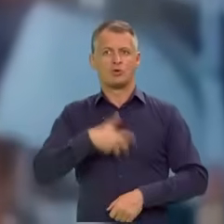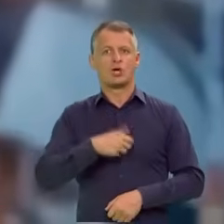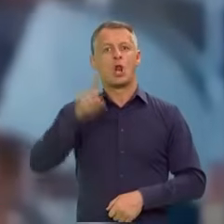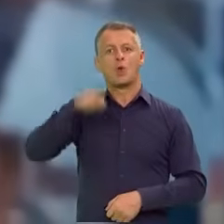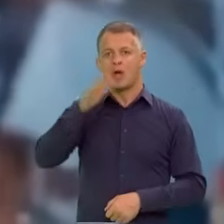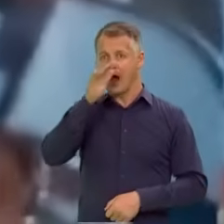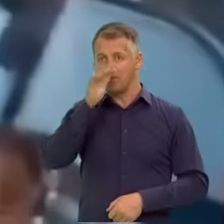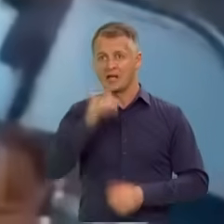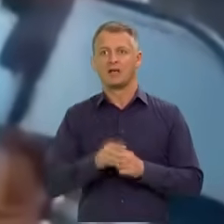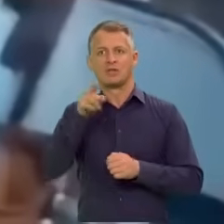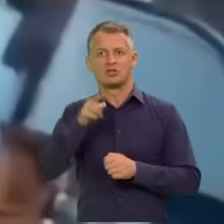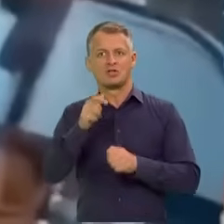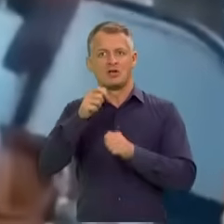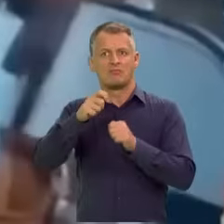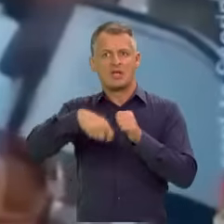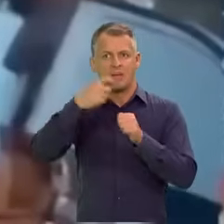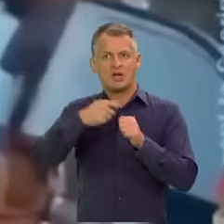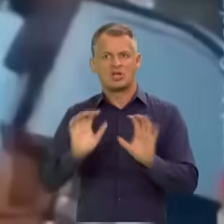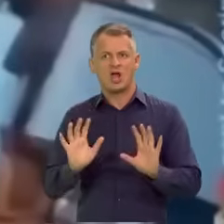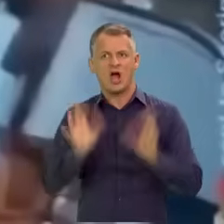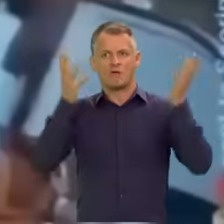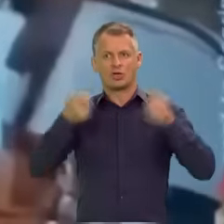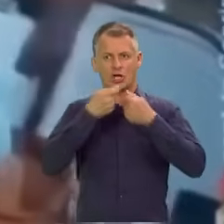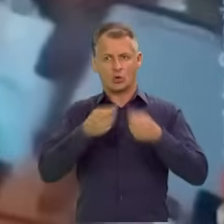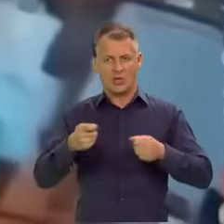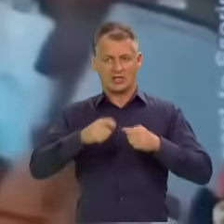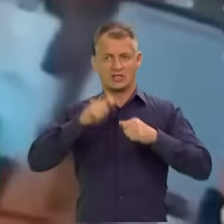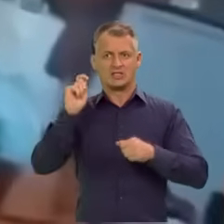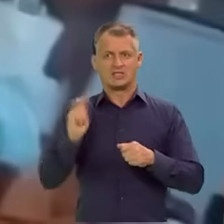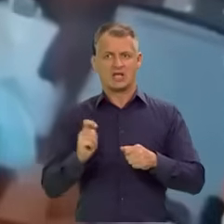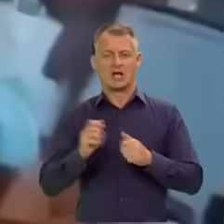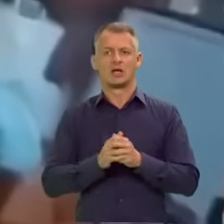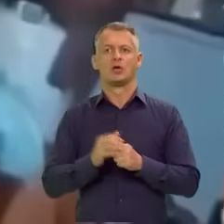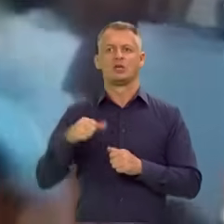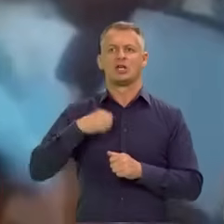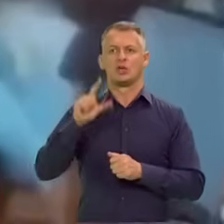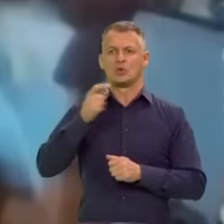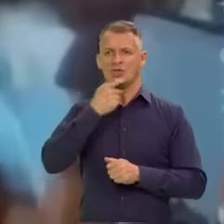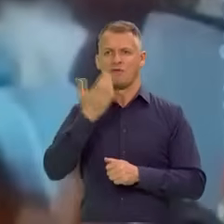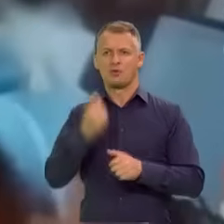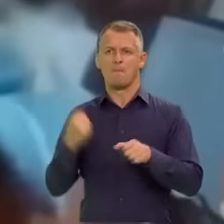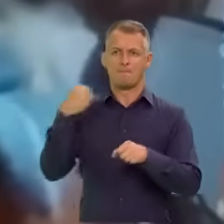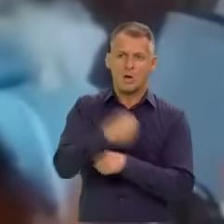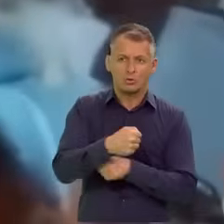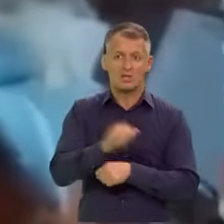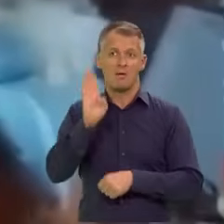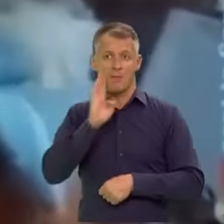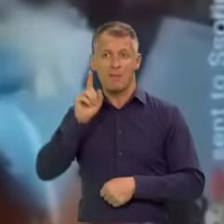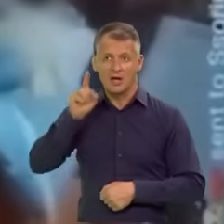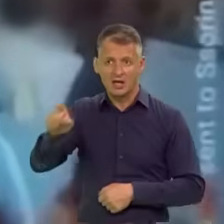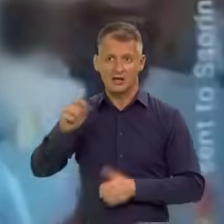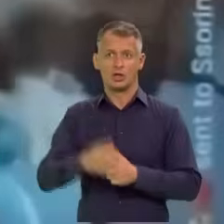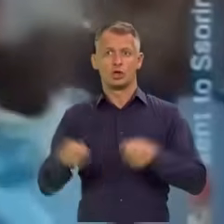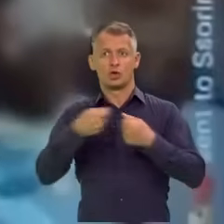aprilie, aceste imagini au revoltat întreaga țară. O tânără de 20 de ani cu dizabilități era bătută cu bestialitate chiar de propria mamă.